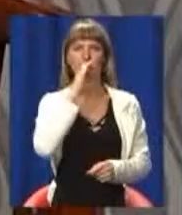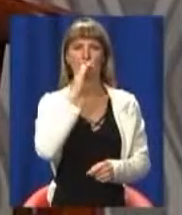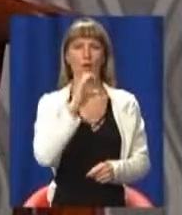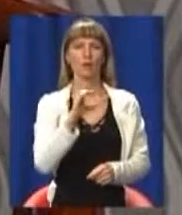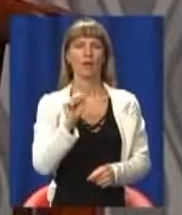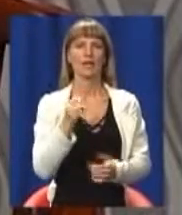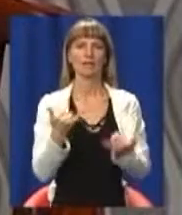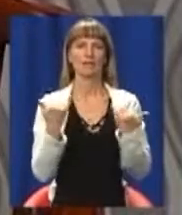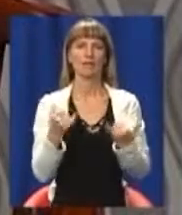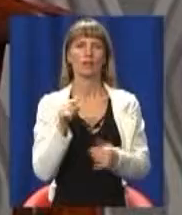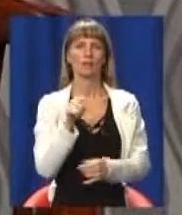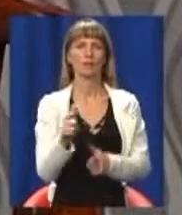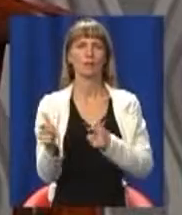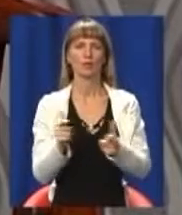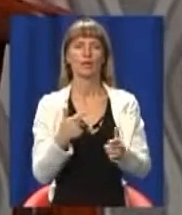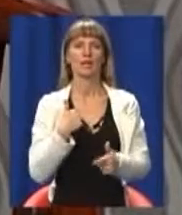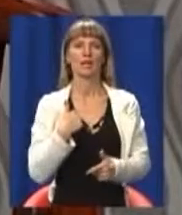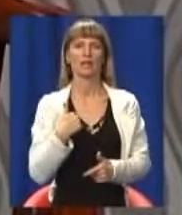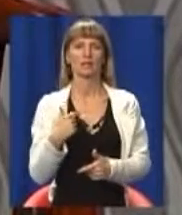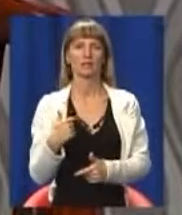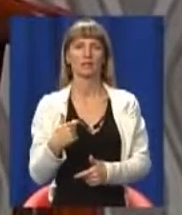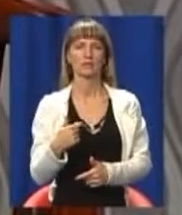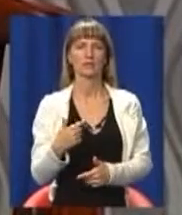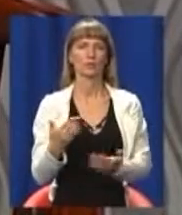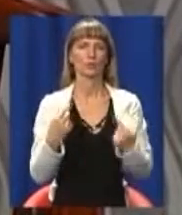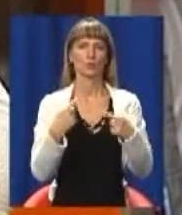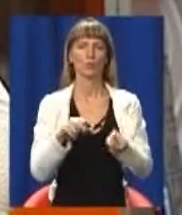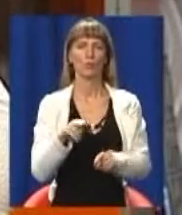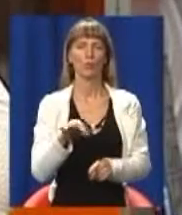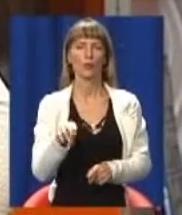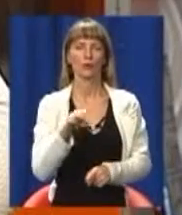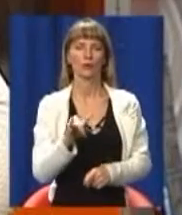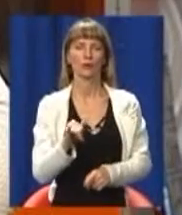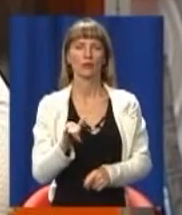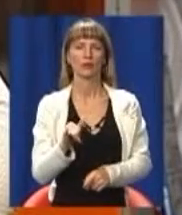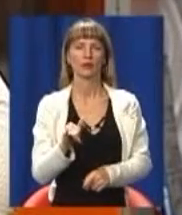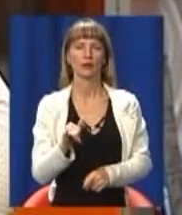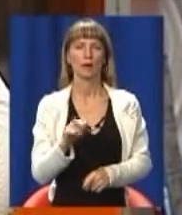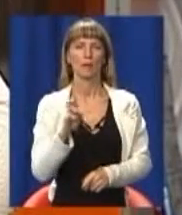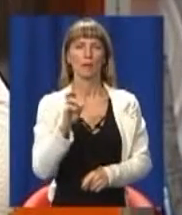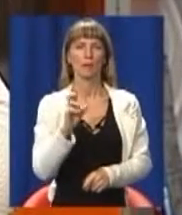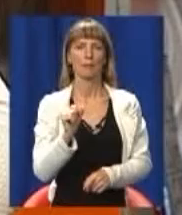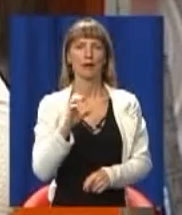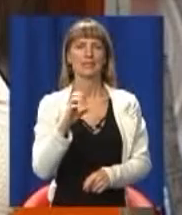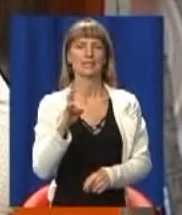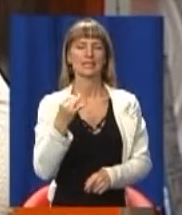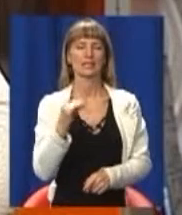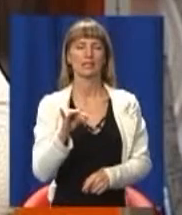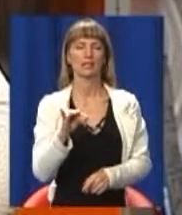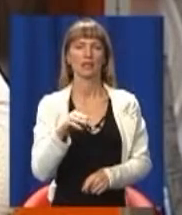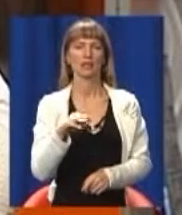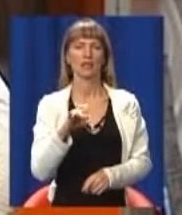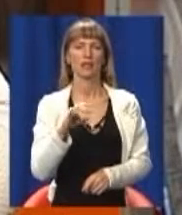вовк, а сьогодні ти приготувала для нас якусь іншу породу, здається. Так, про боснійського